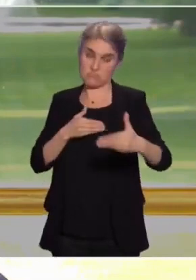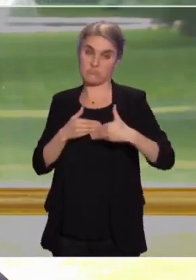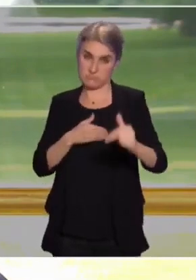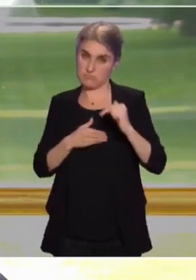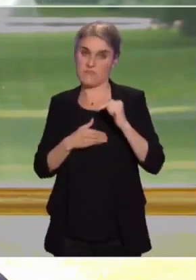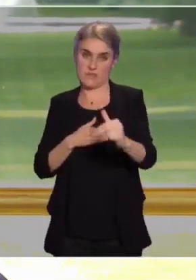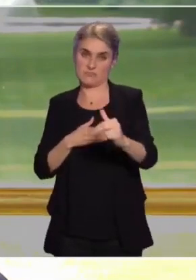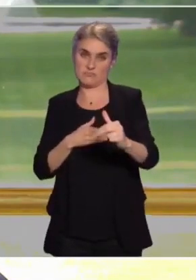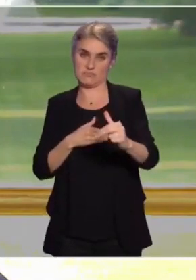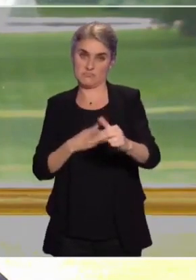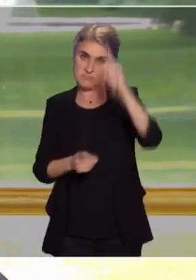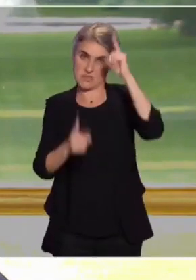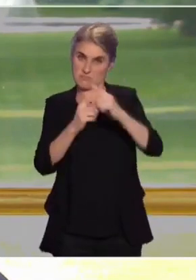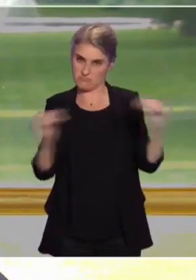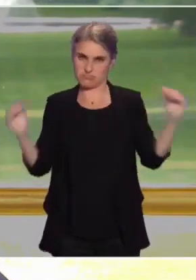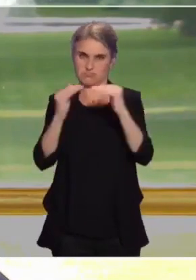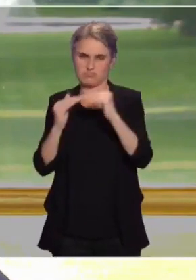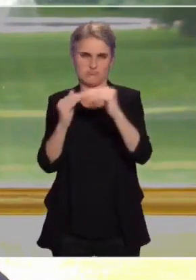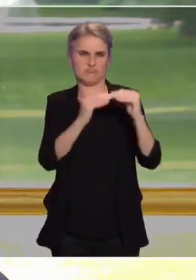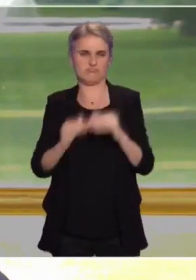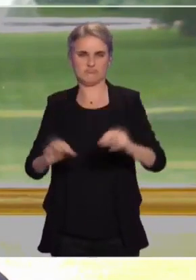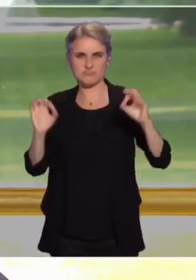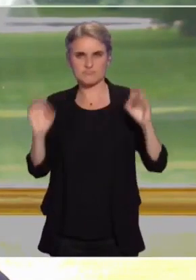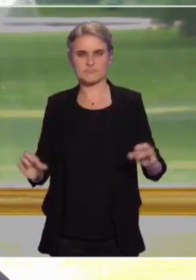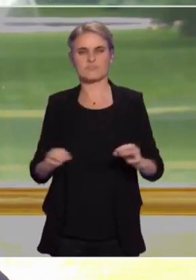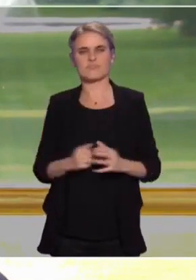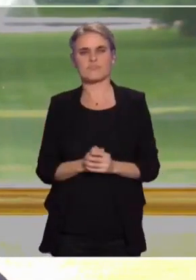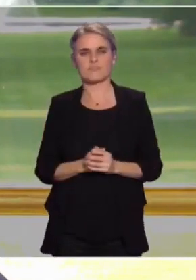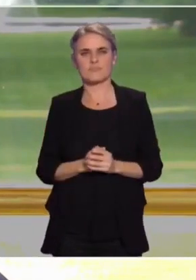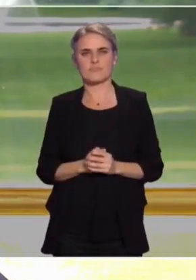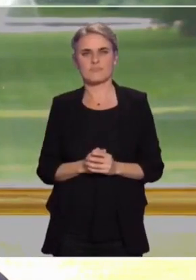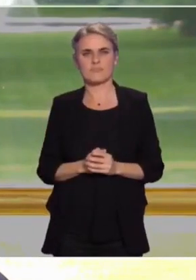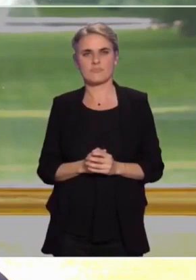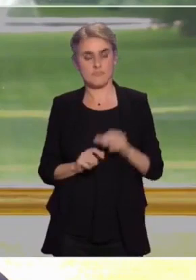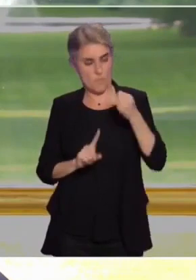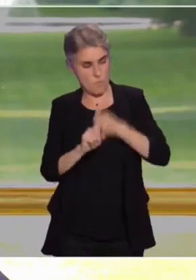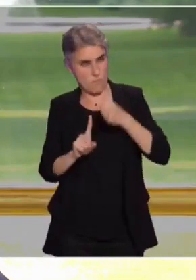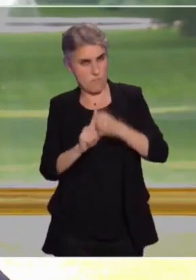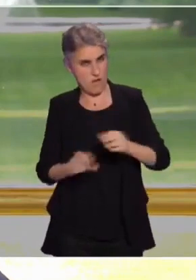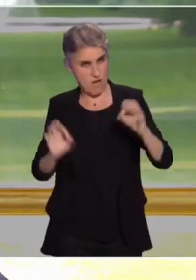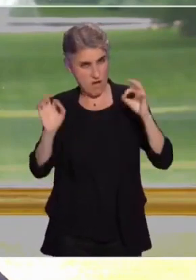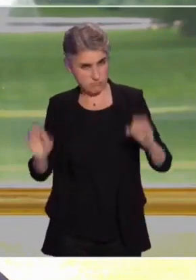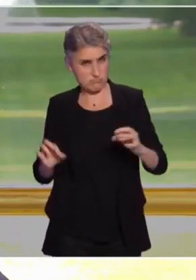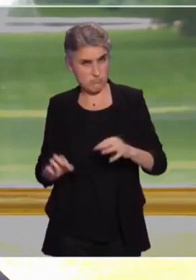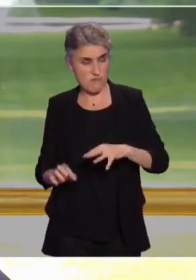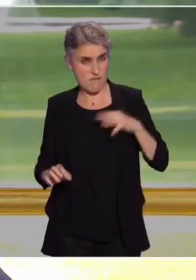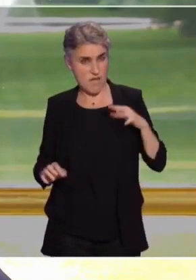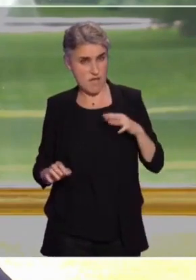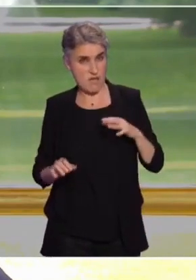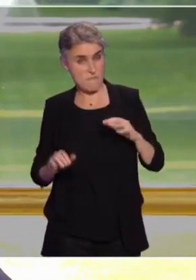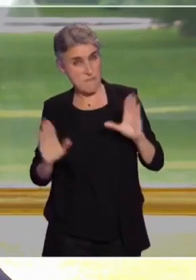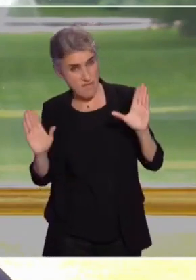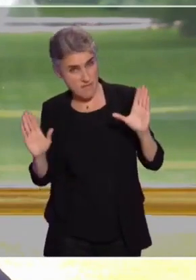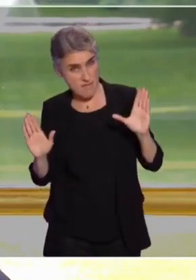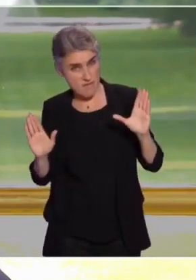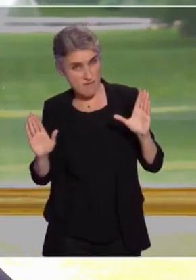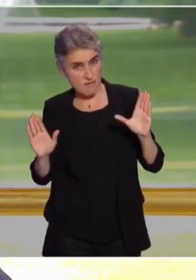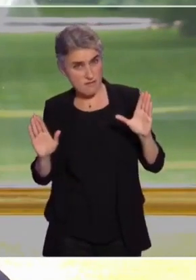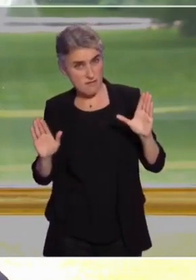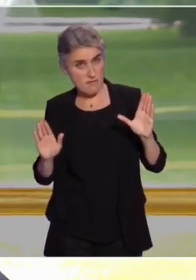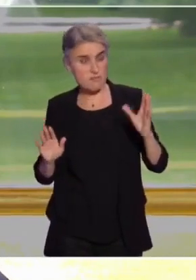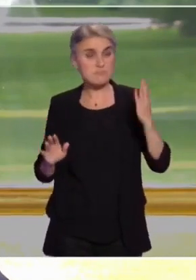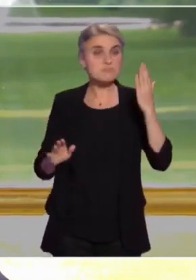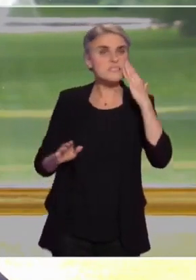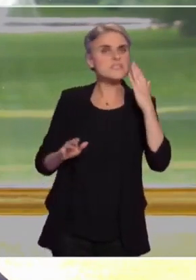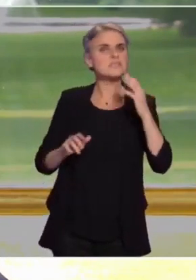seront prises mais ce combat noble et dévoyé lorsqu'il se transforme